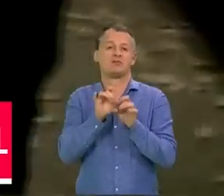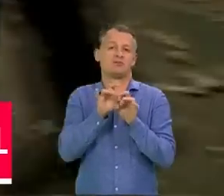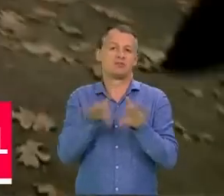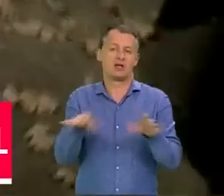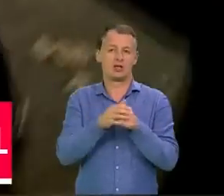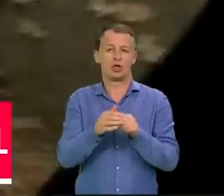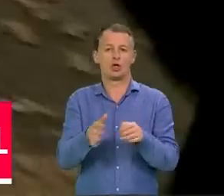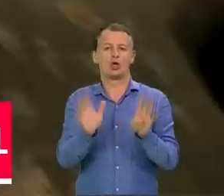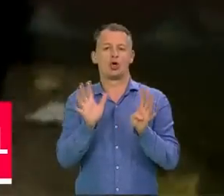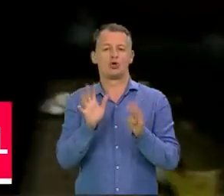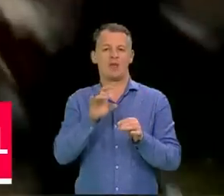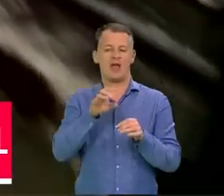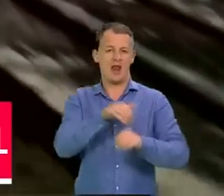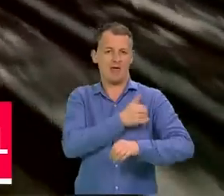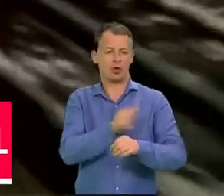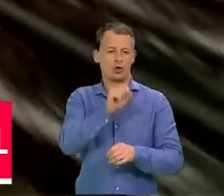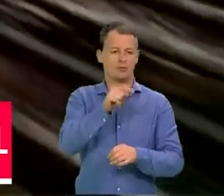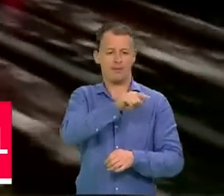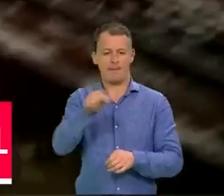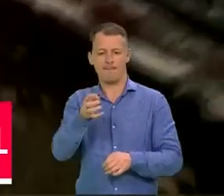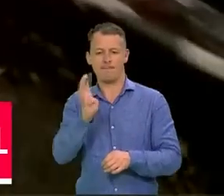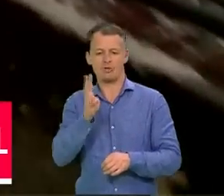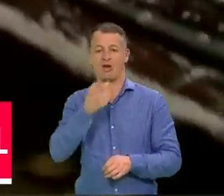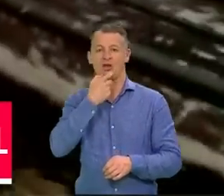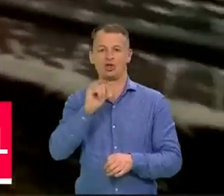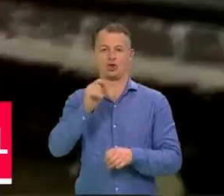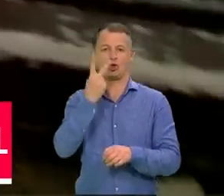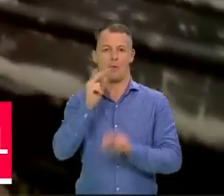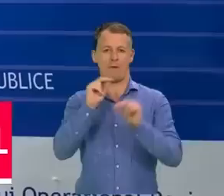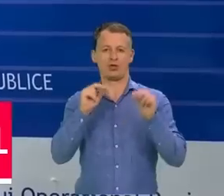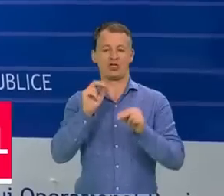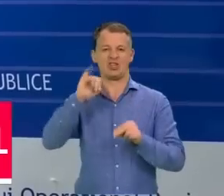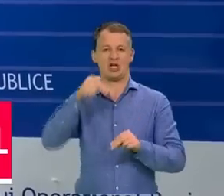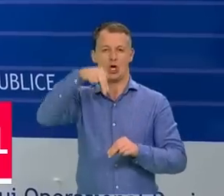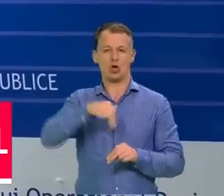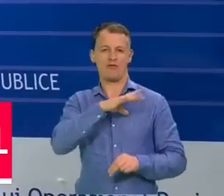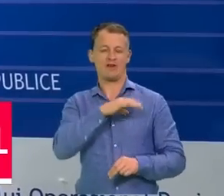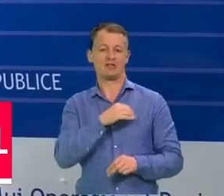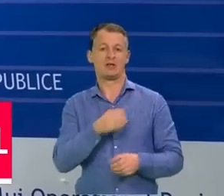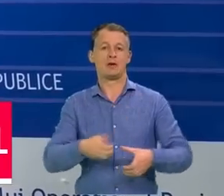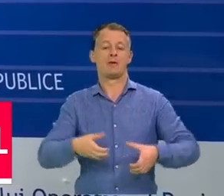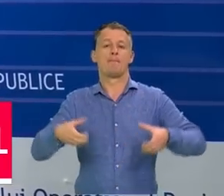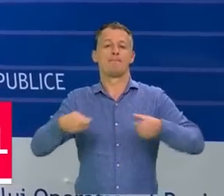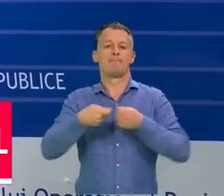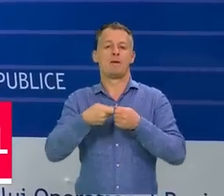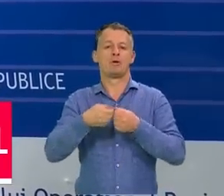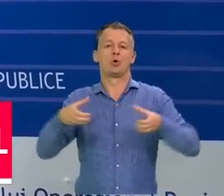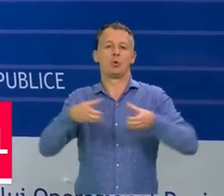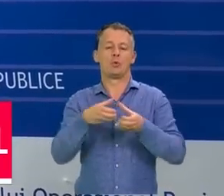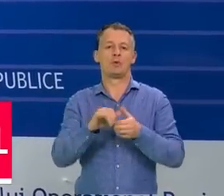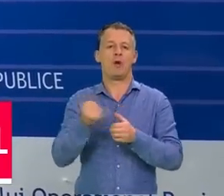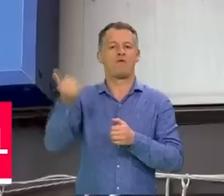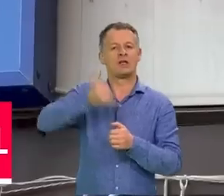19 elevi cu vârste între 12 și 14 ani și două profesoare din nordul Franței fac parte din grupul venit într-un schimb